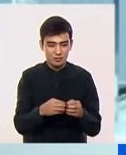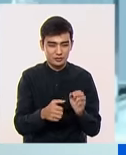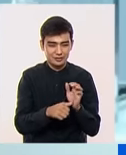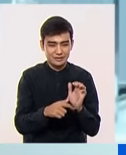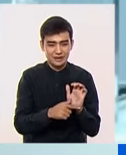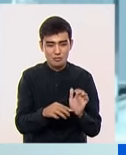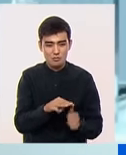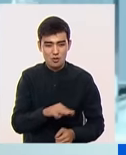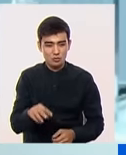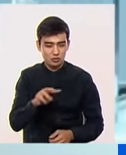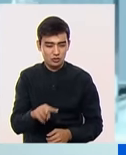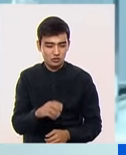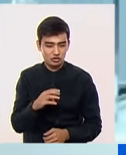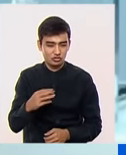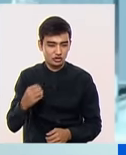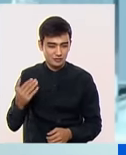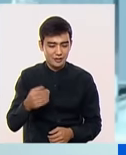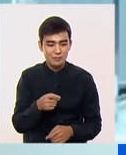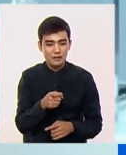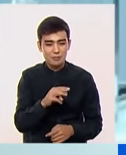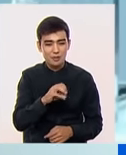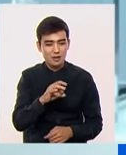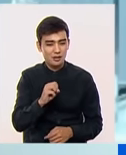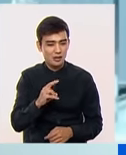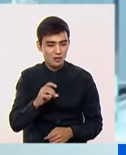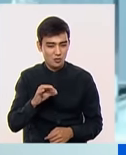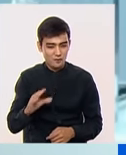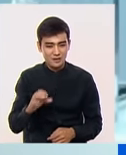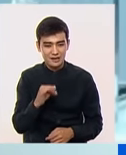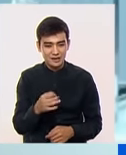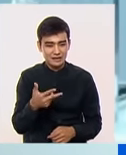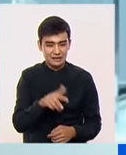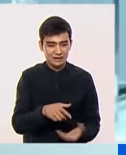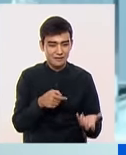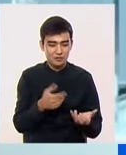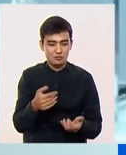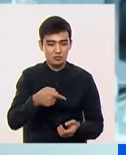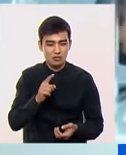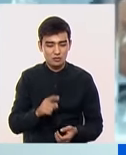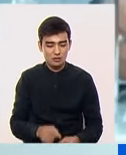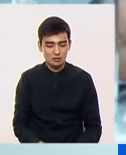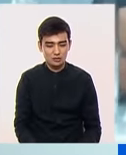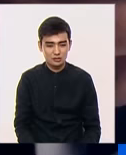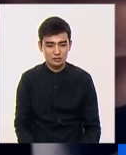долларов сша пистолет макарова а также три комплекта подложных автомобильных номеров